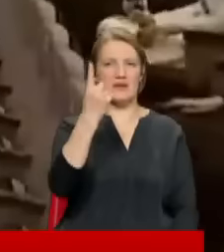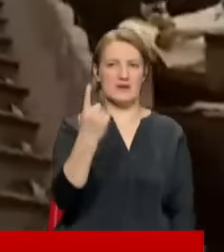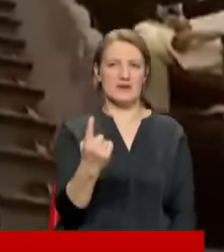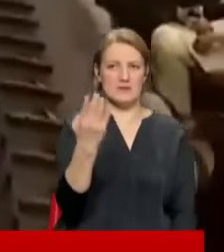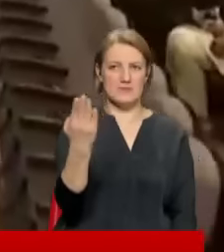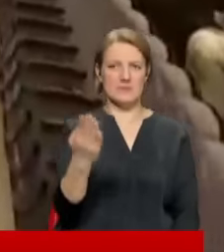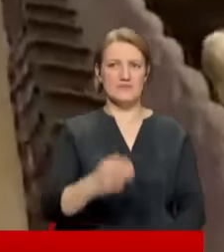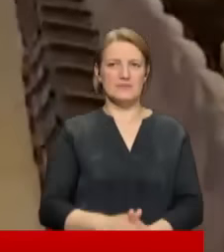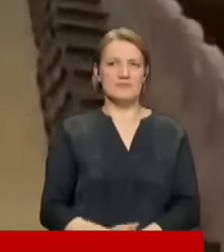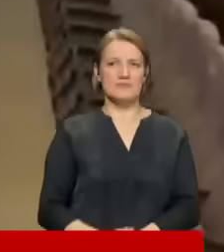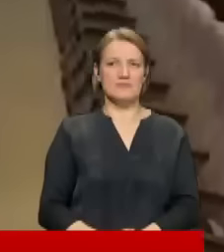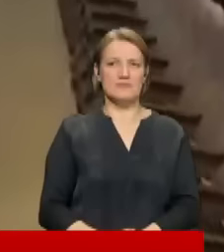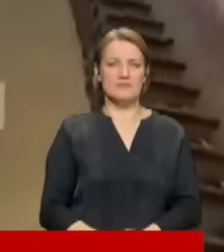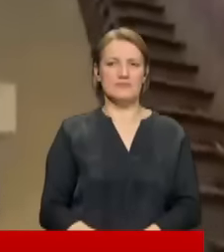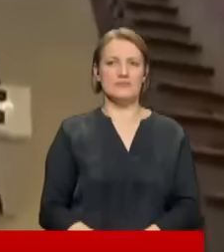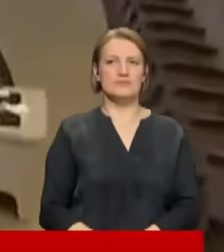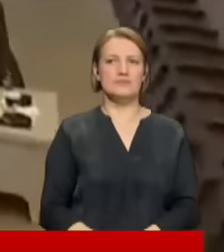biriydi.